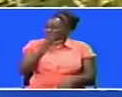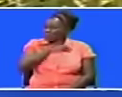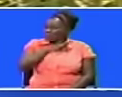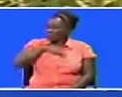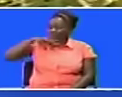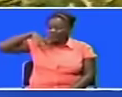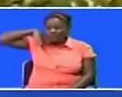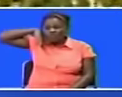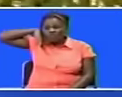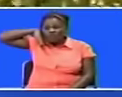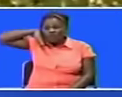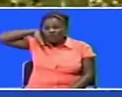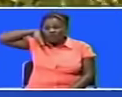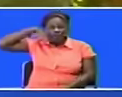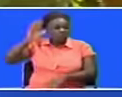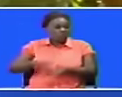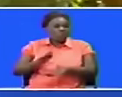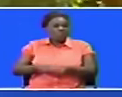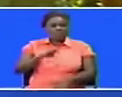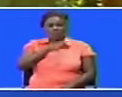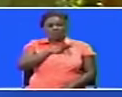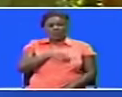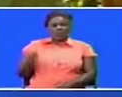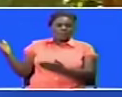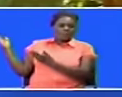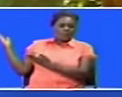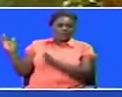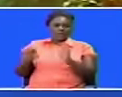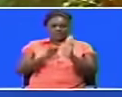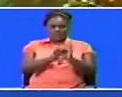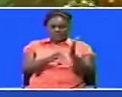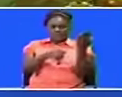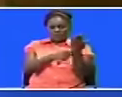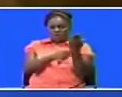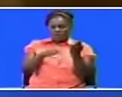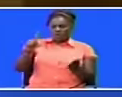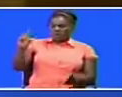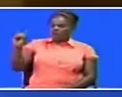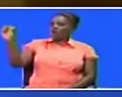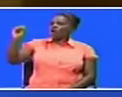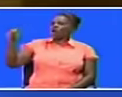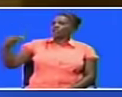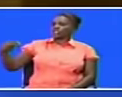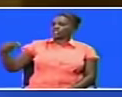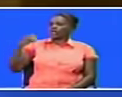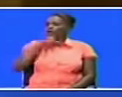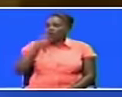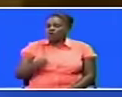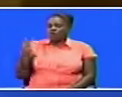ufugaji wa mbwa wa aina hii ni faida nzuri sana. Huyu hapa kwa mfano amepewa jina Losh. Losh ana umri wa